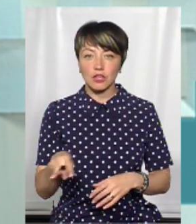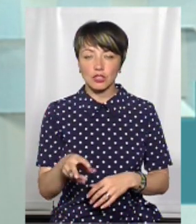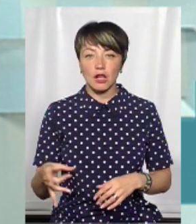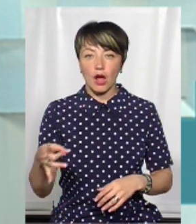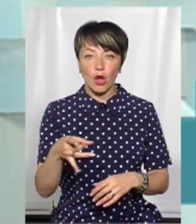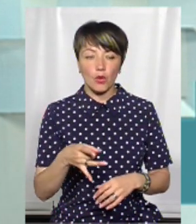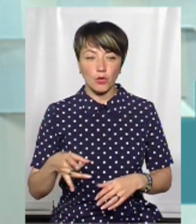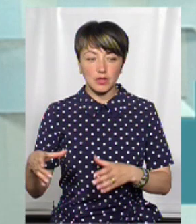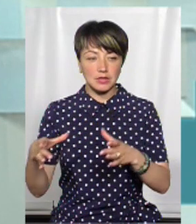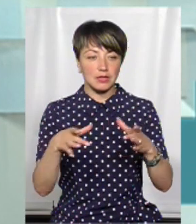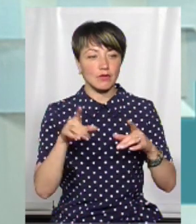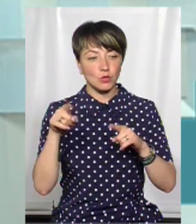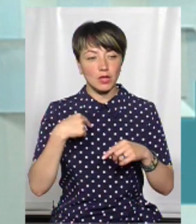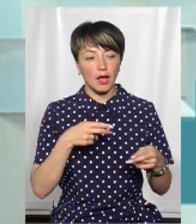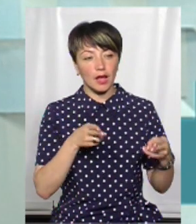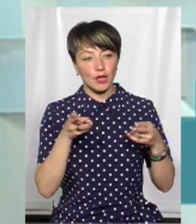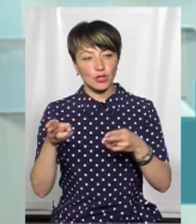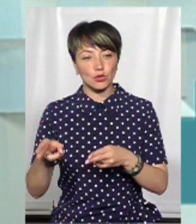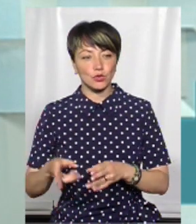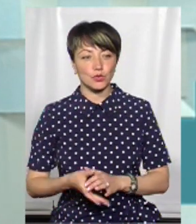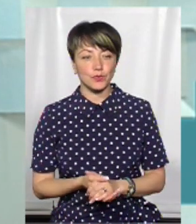став. Туди я їжу.